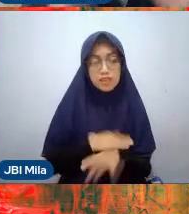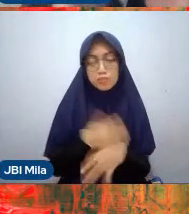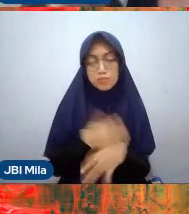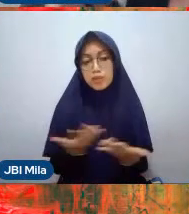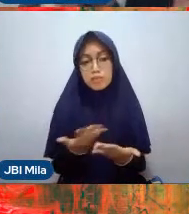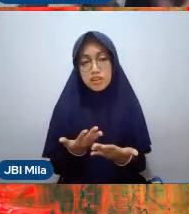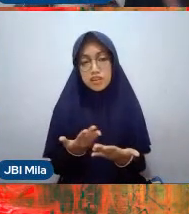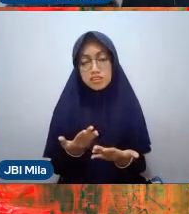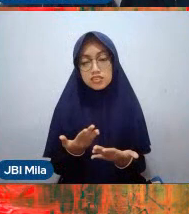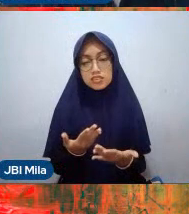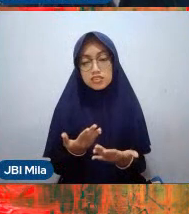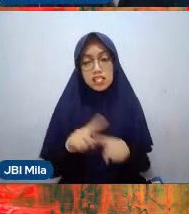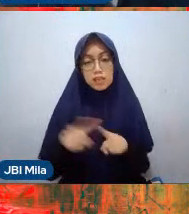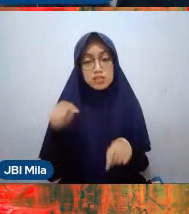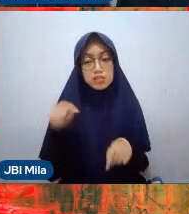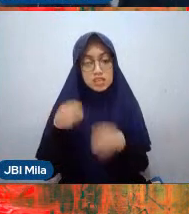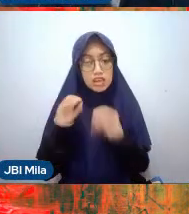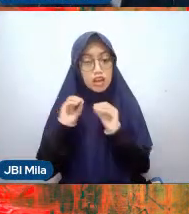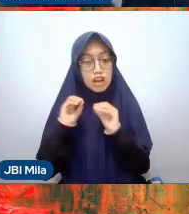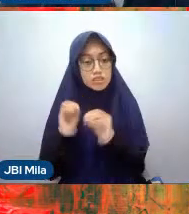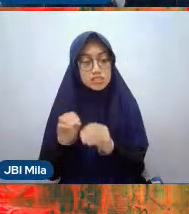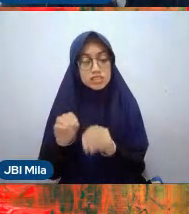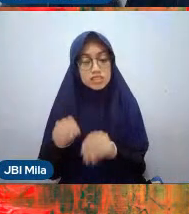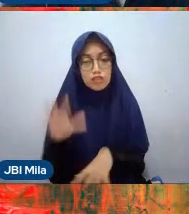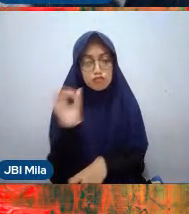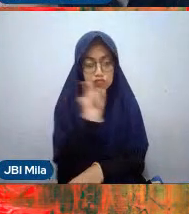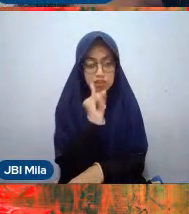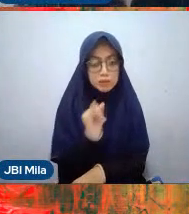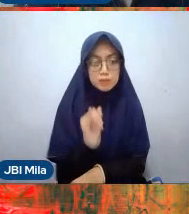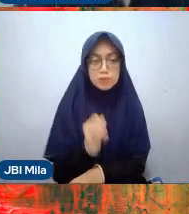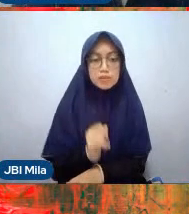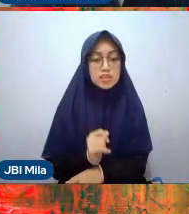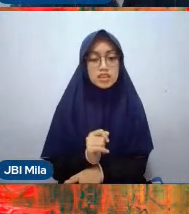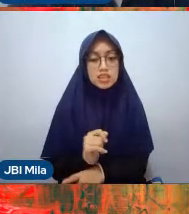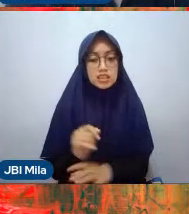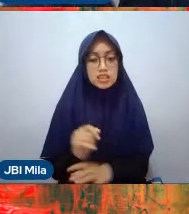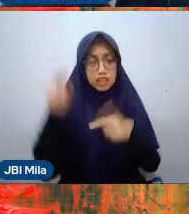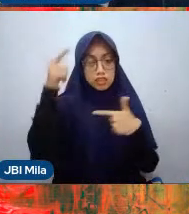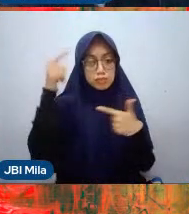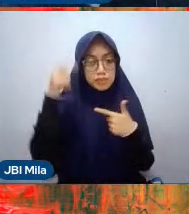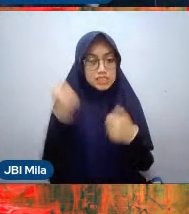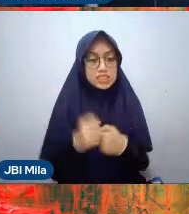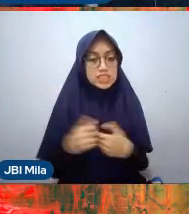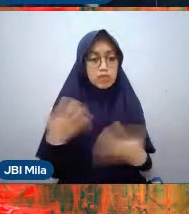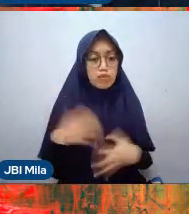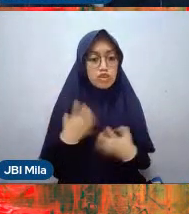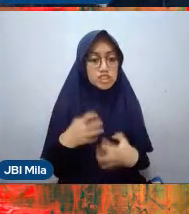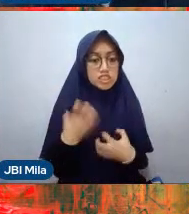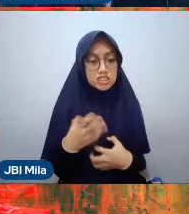gambaran dulu, ini loh bentuk latihan yang bisa diambil. Lanjut.